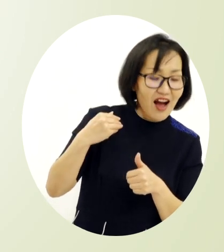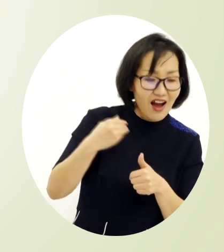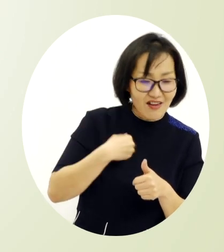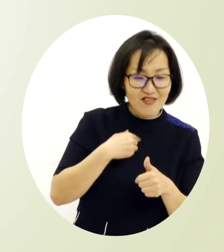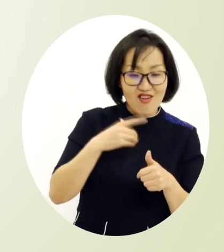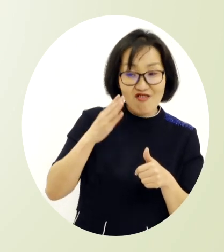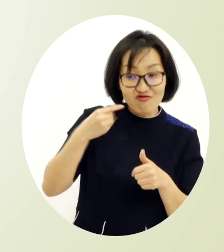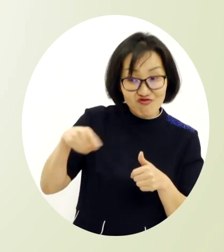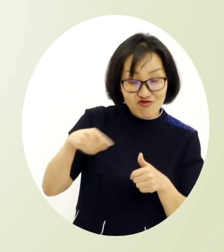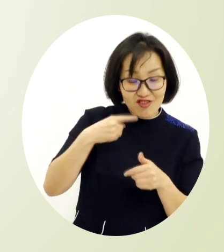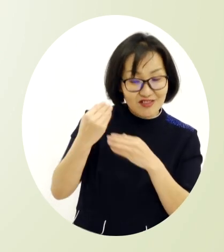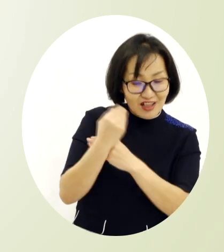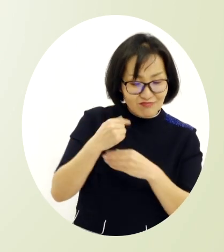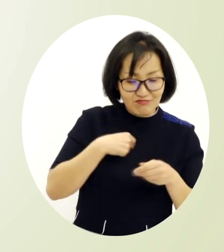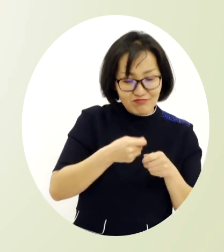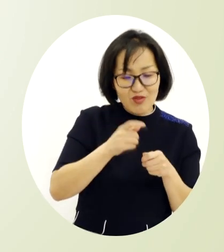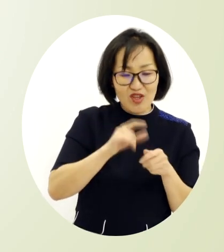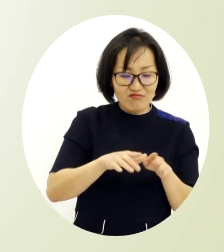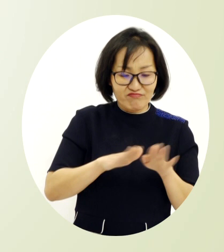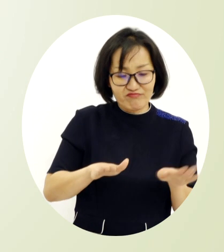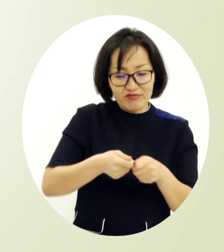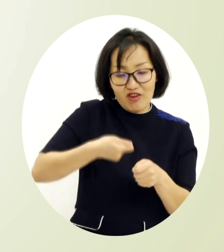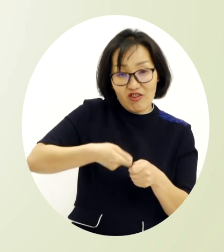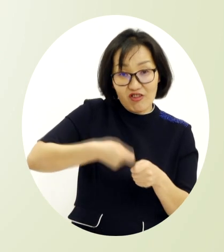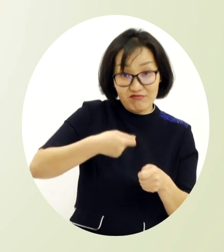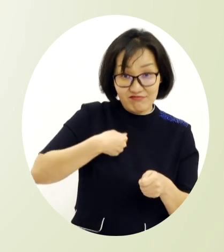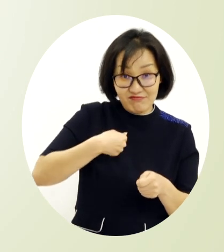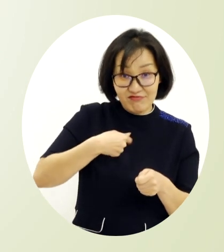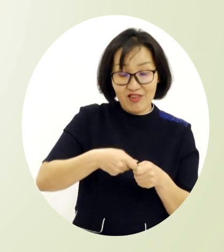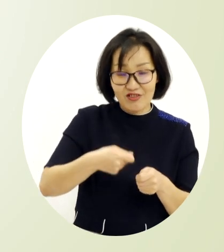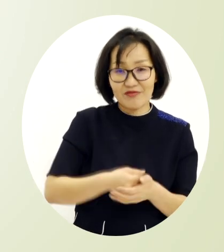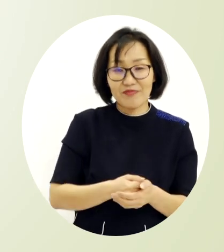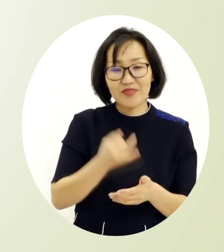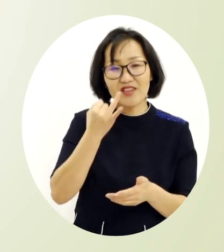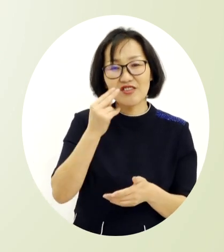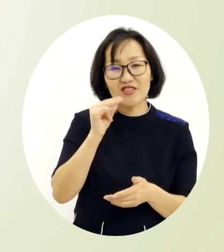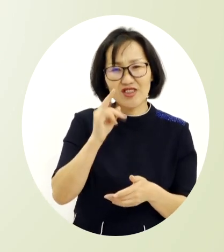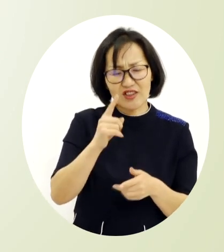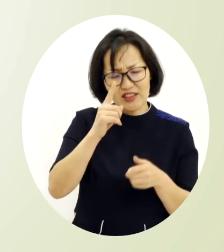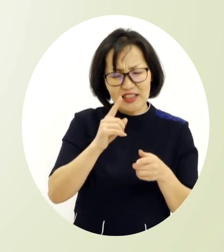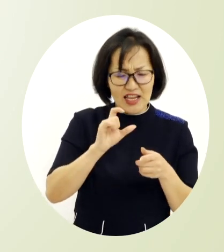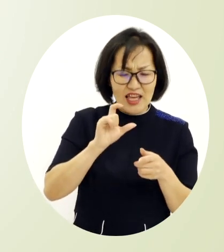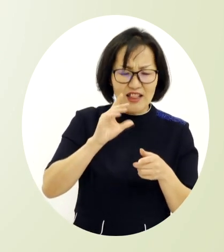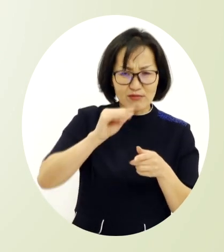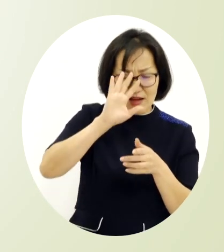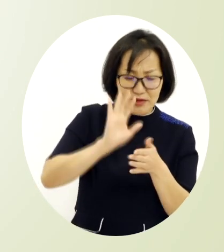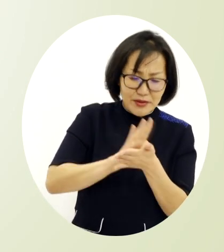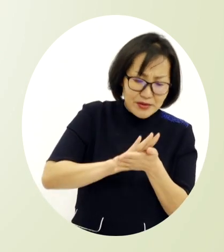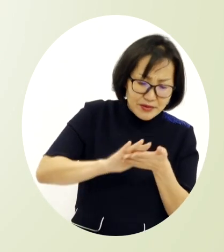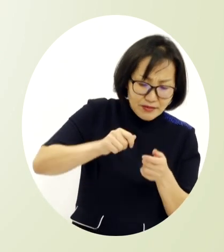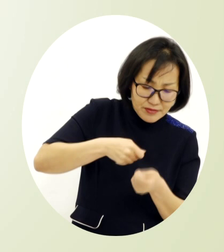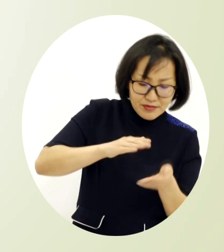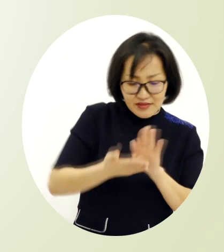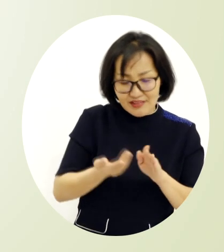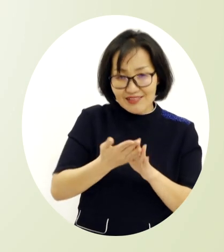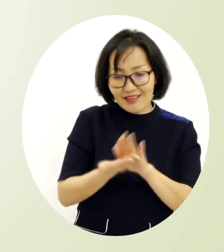уут элгэвч засаж сэлбэж байгаа ажээ. Ичин хорлоо нэг элгэвчийг их хичээнгүйлэн оюун